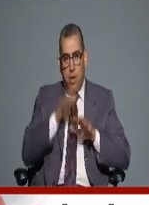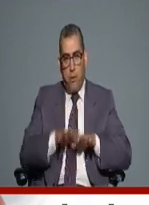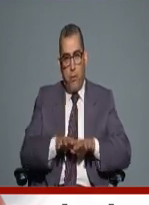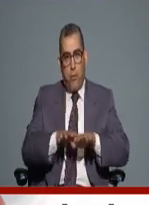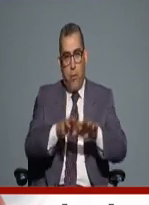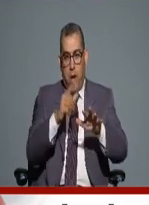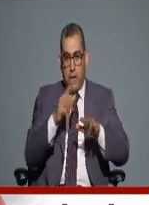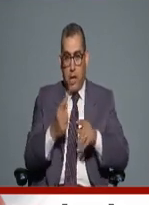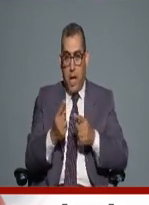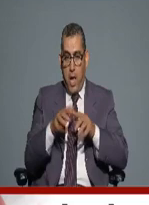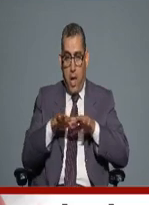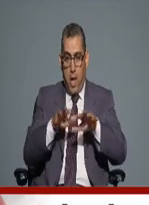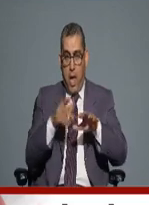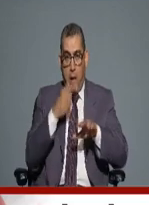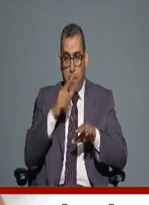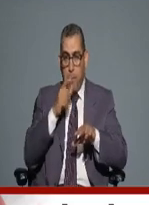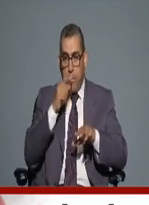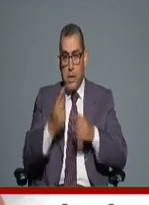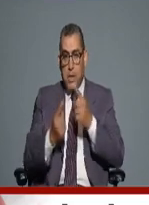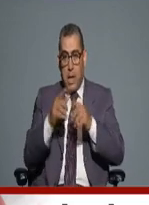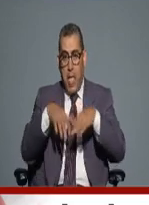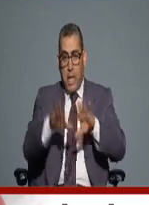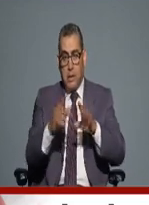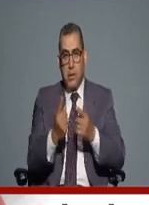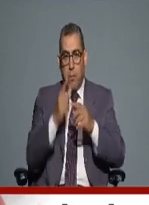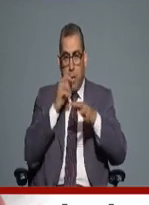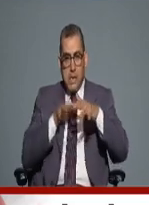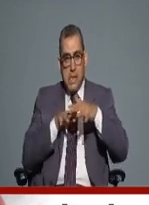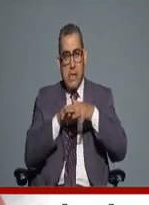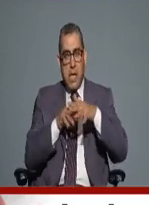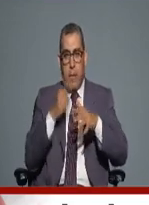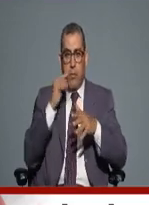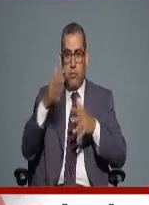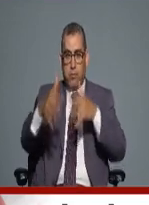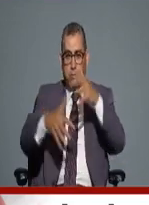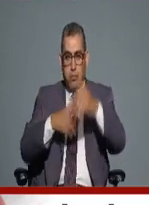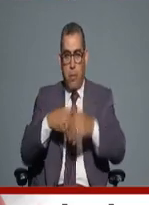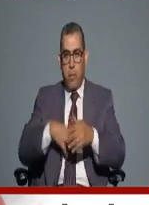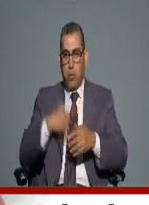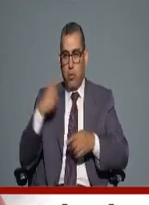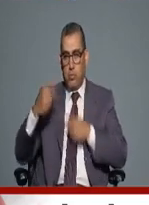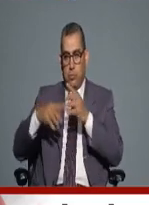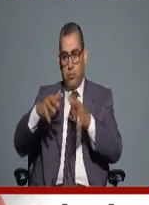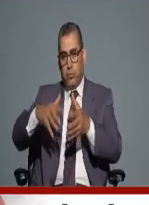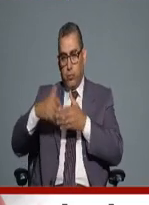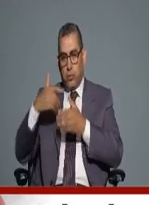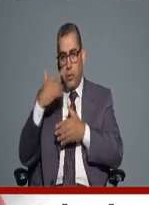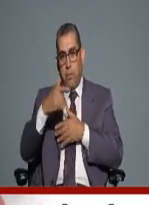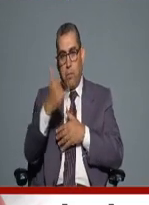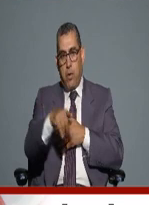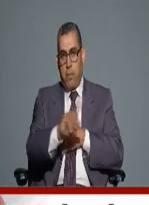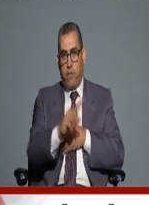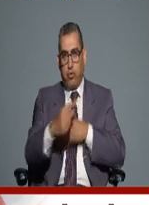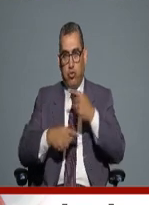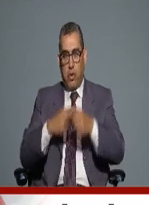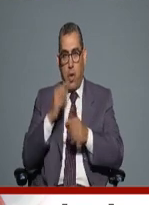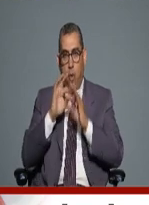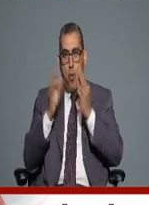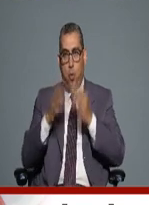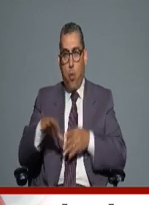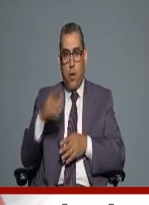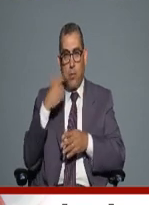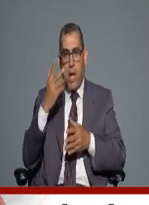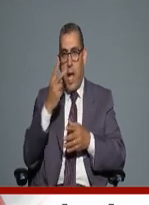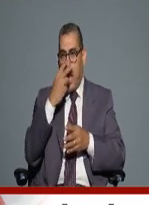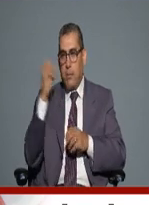لأنه بيحافظ على عمر الماكينة. طبعا يمكن من المنبر ده بطلب من كل أهالينا، عدم إلقاء